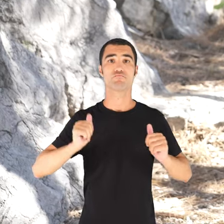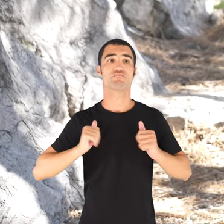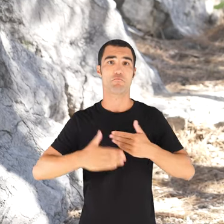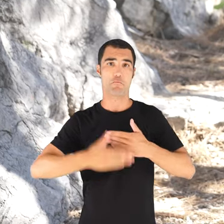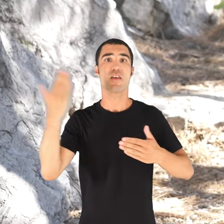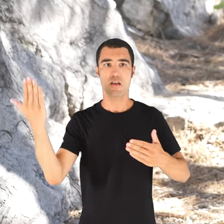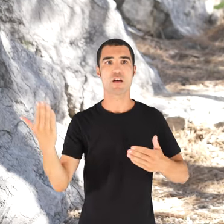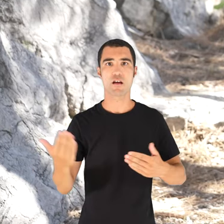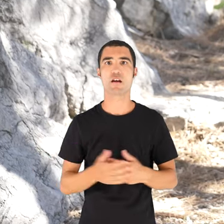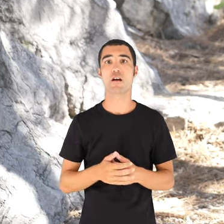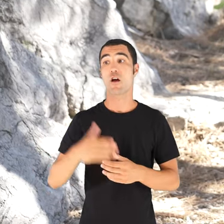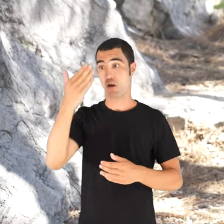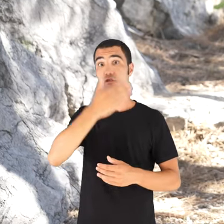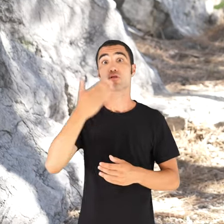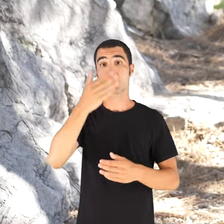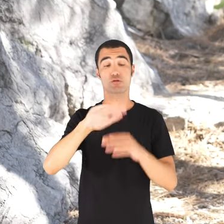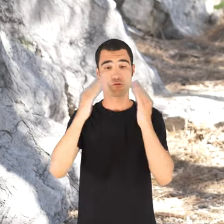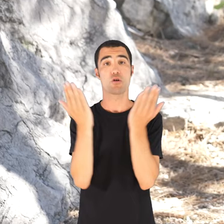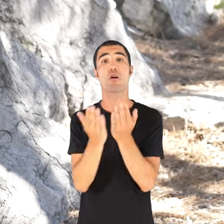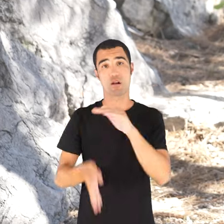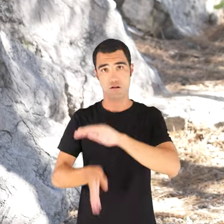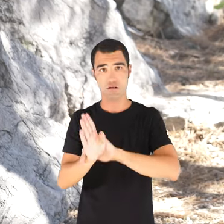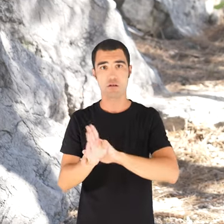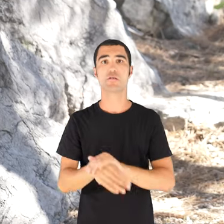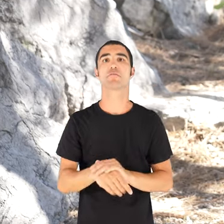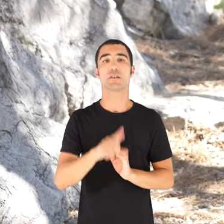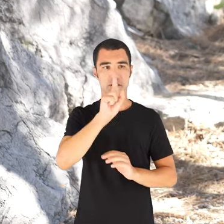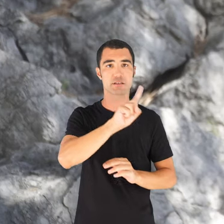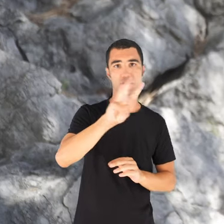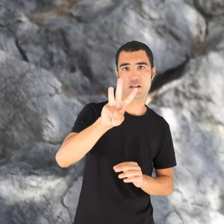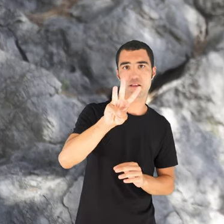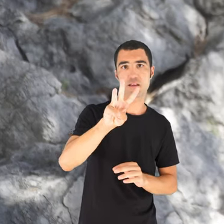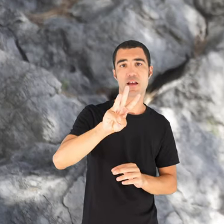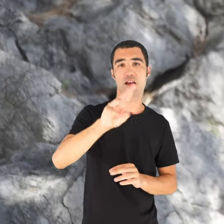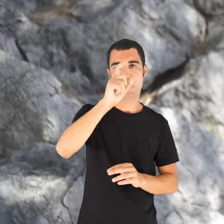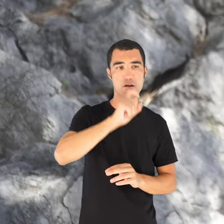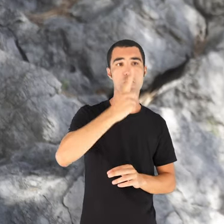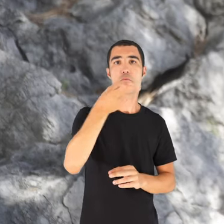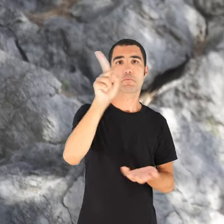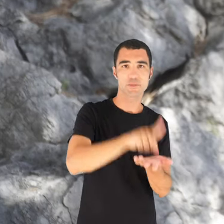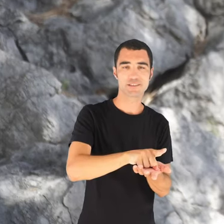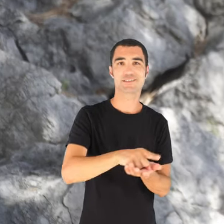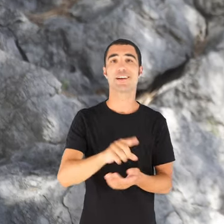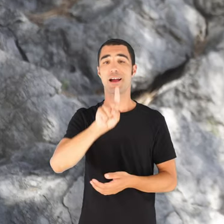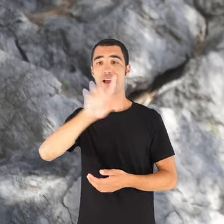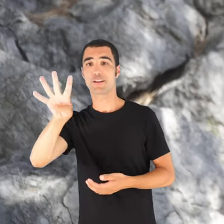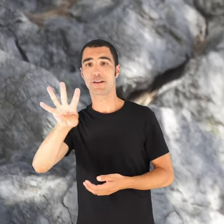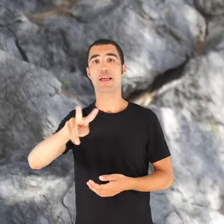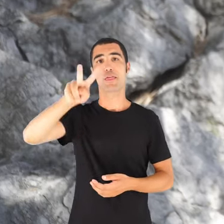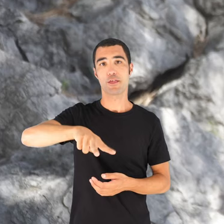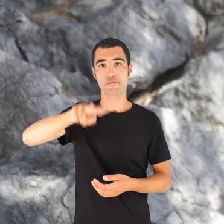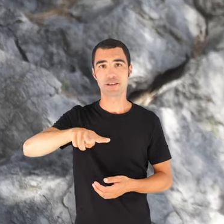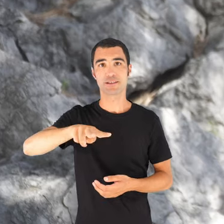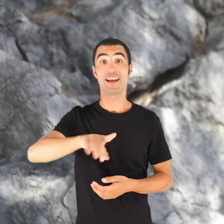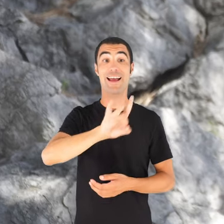encara anava a l'escola. Vaig començar a 13 anys i vaig anar-hi un mes. En els 14 vaig anar-hi 2 mesos. Ja